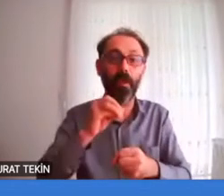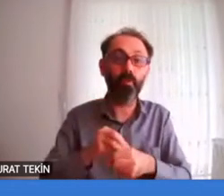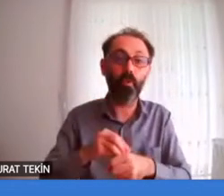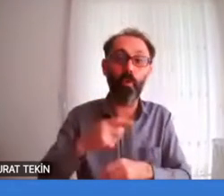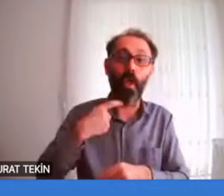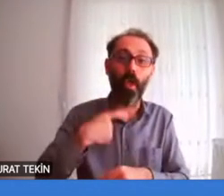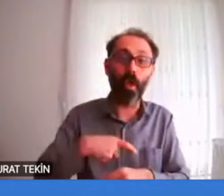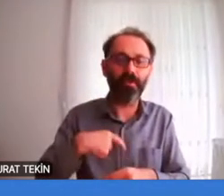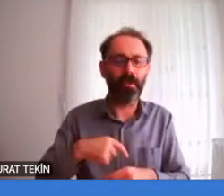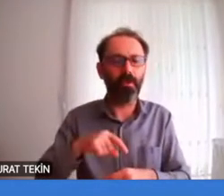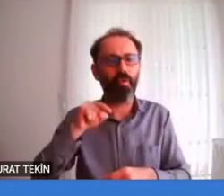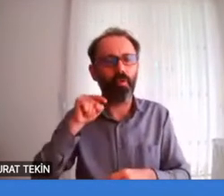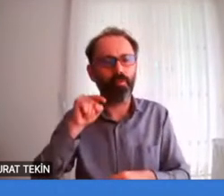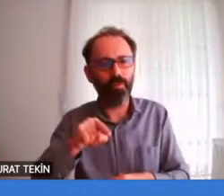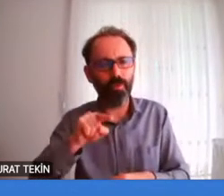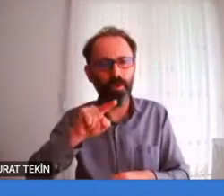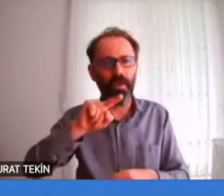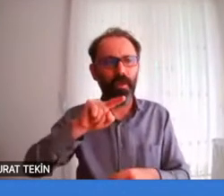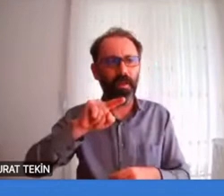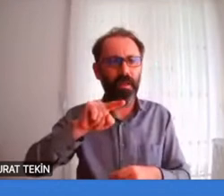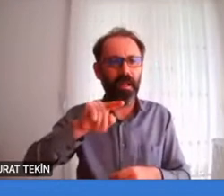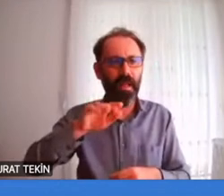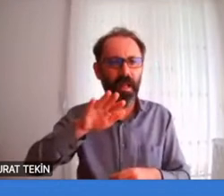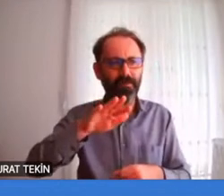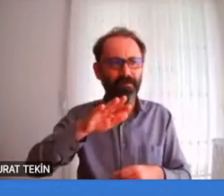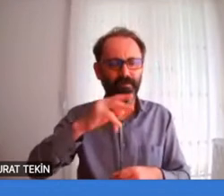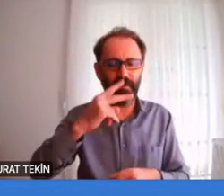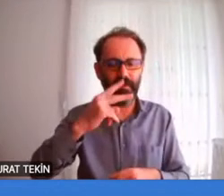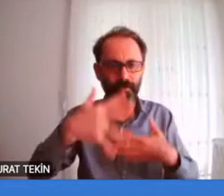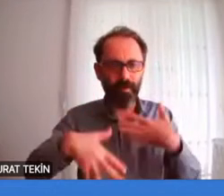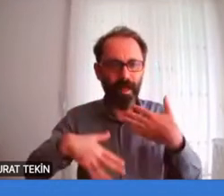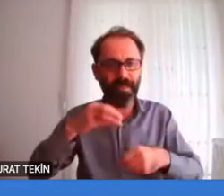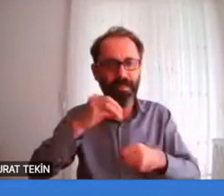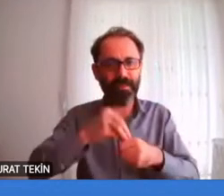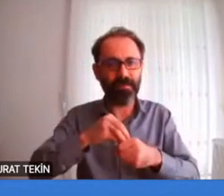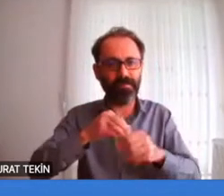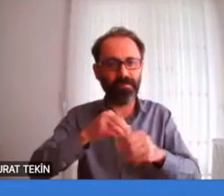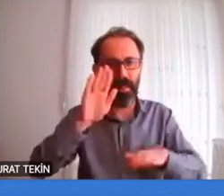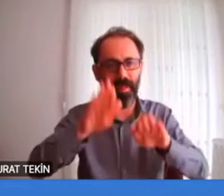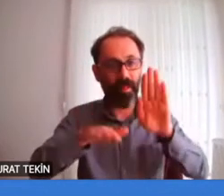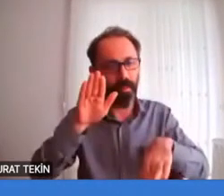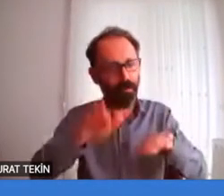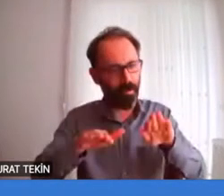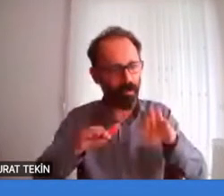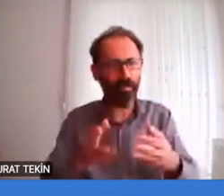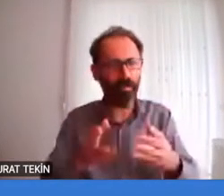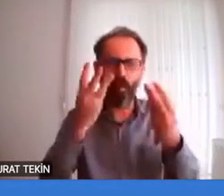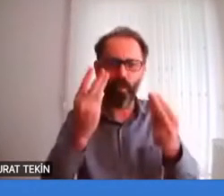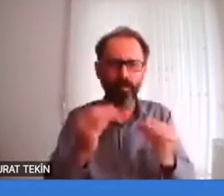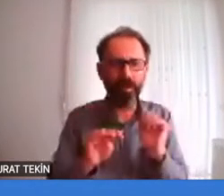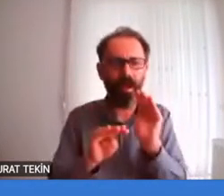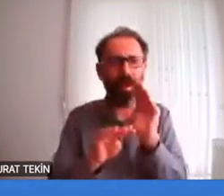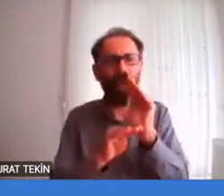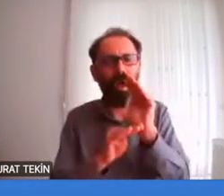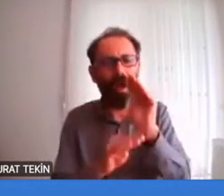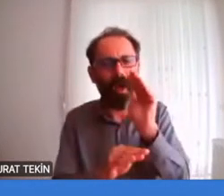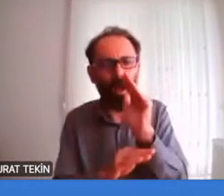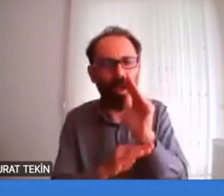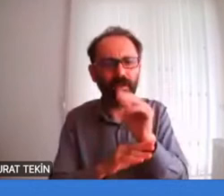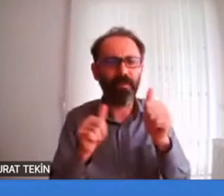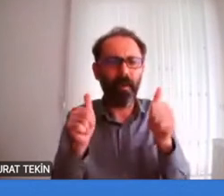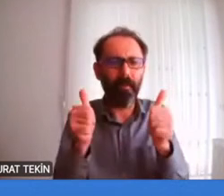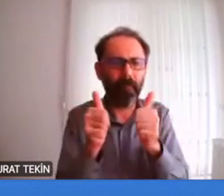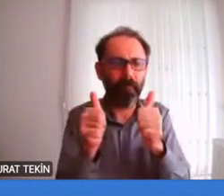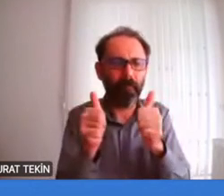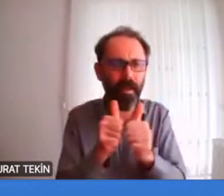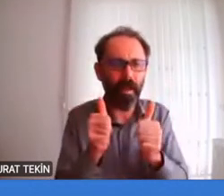ortaya koyduğunuz o ufuk insanlara kendisini ispatlayabileceği bir alan açmak ya da hayata tutunmalarını, hayatta başarılı